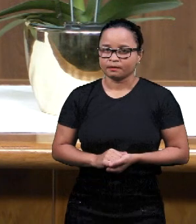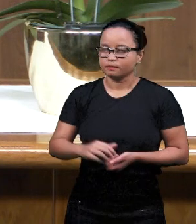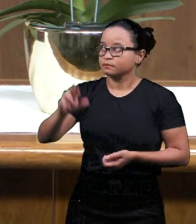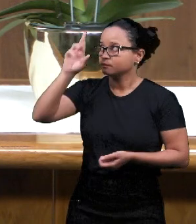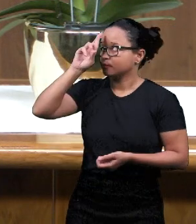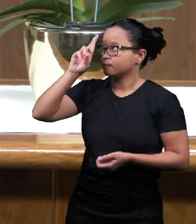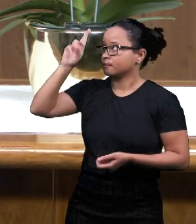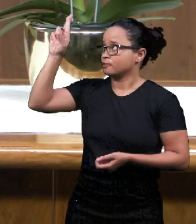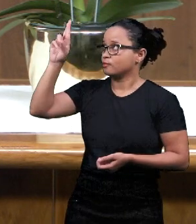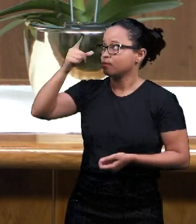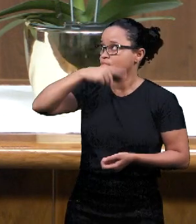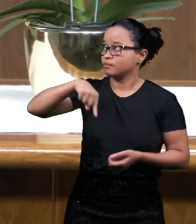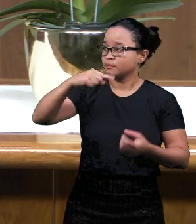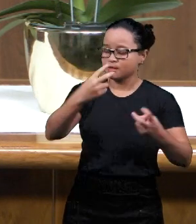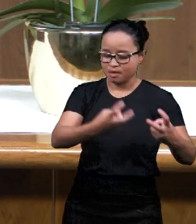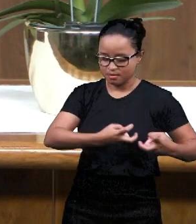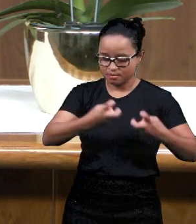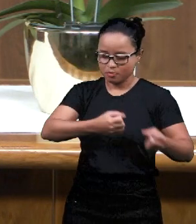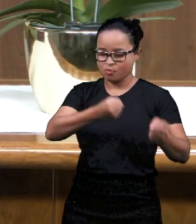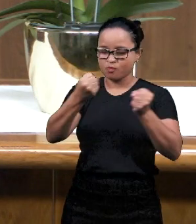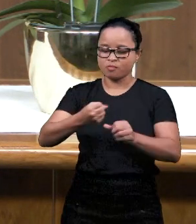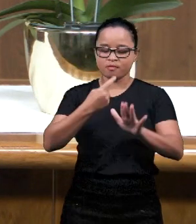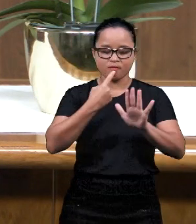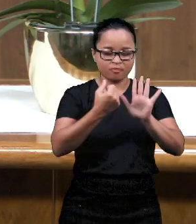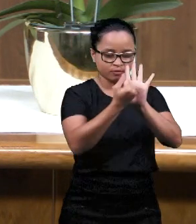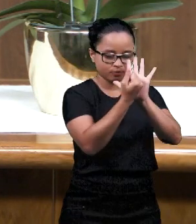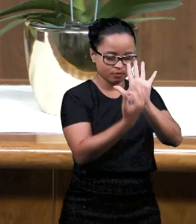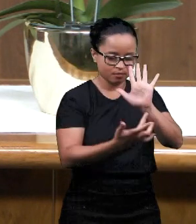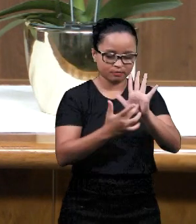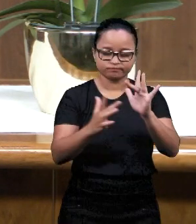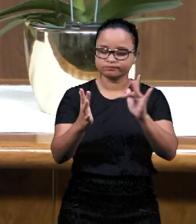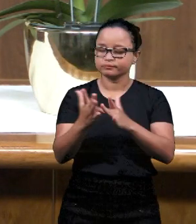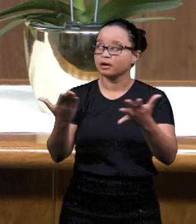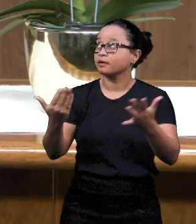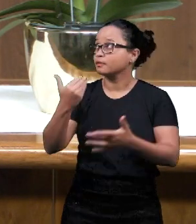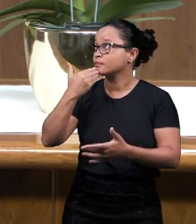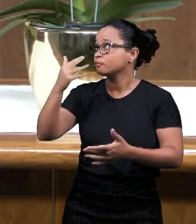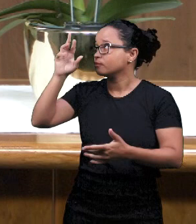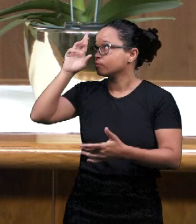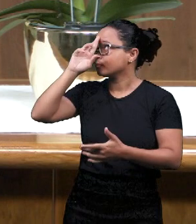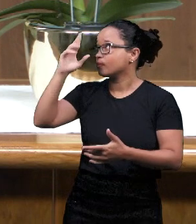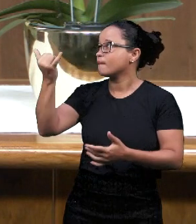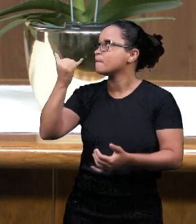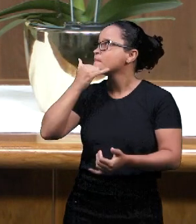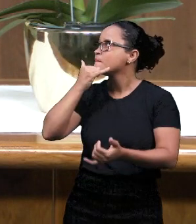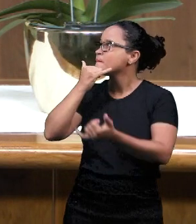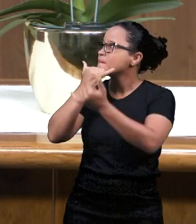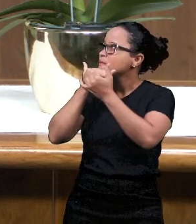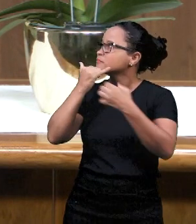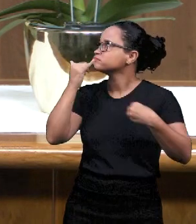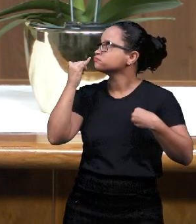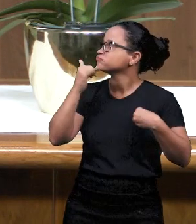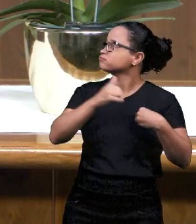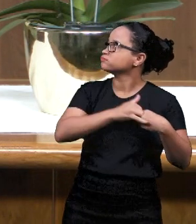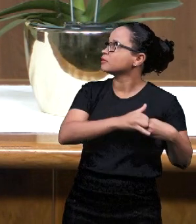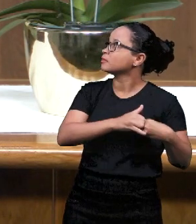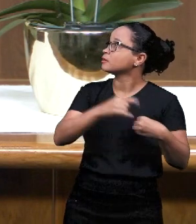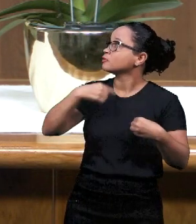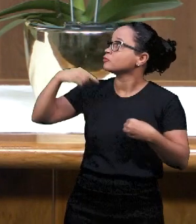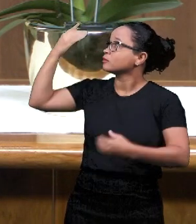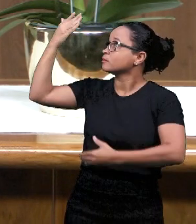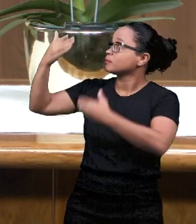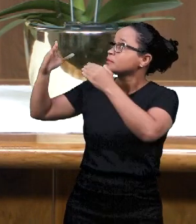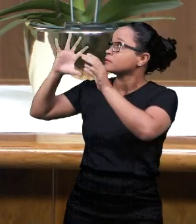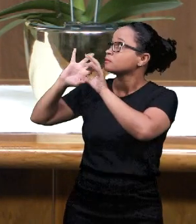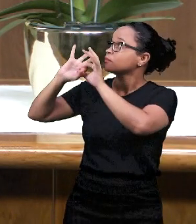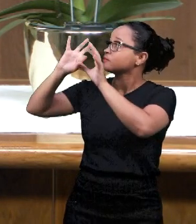Seigneur, nous prions par le pouvoir qu'il y a dans le sang de Jésus. Nous demandons le pardon de nos péchés et l'accès à ta présence. Seigneur,